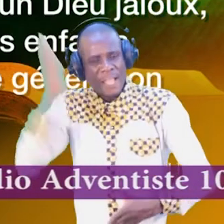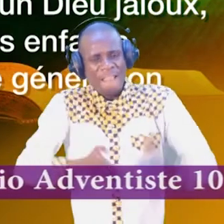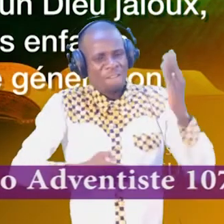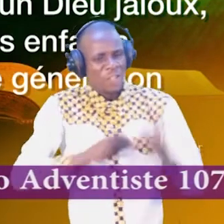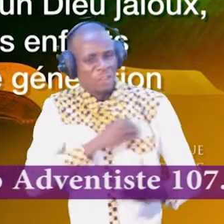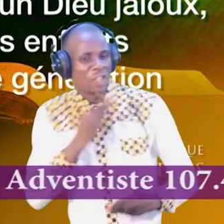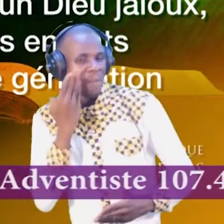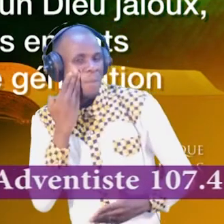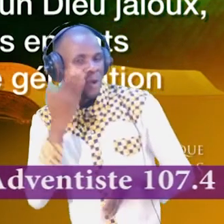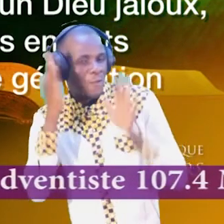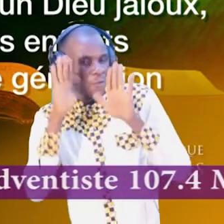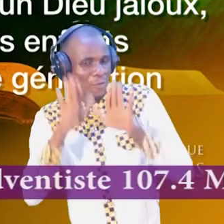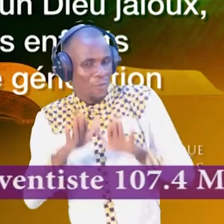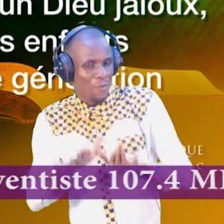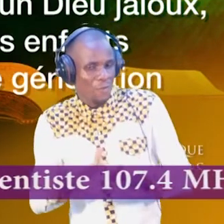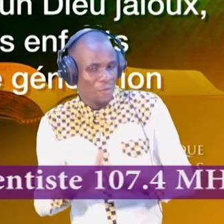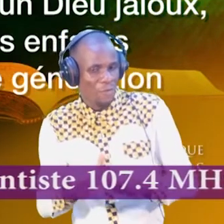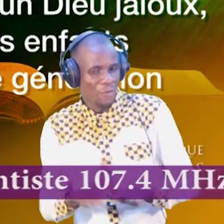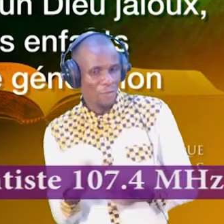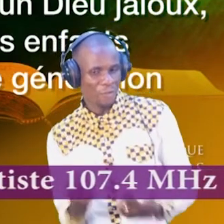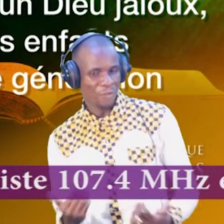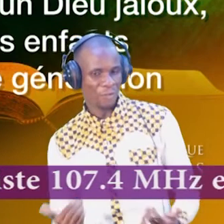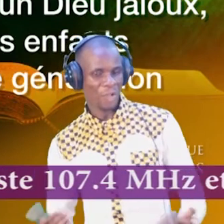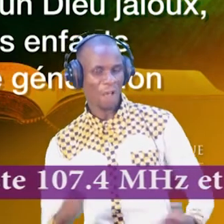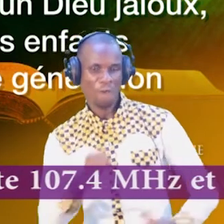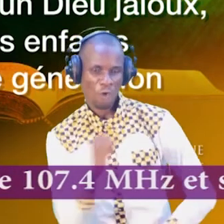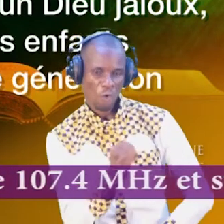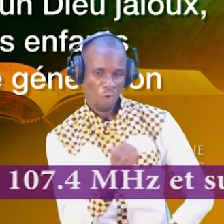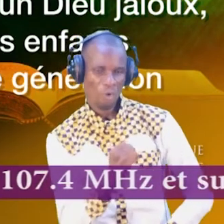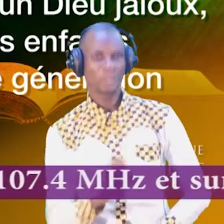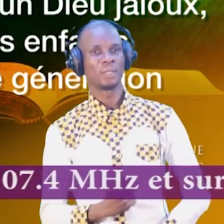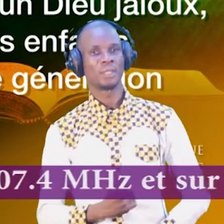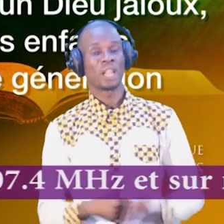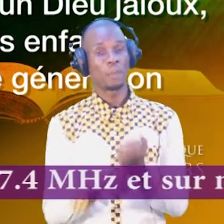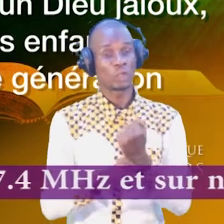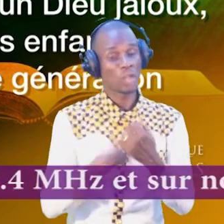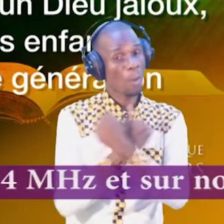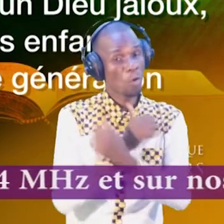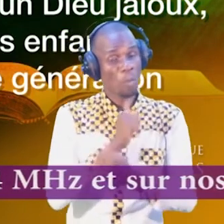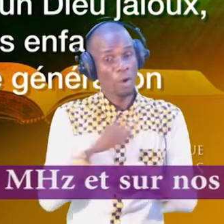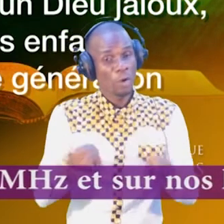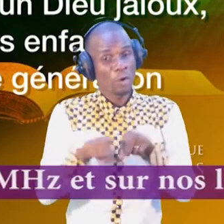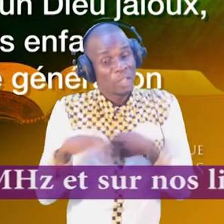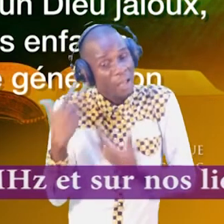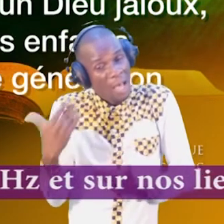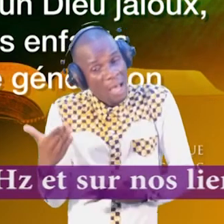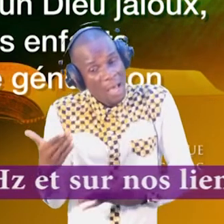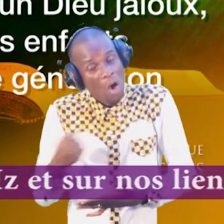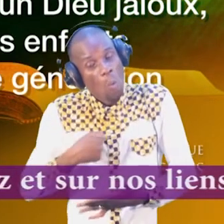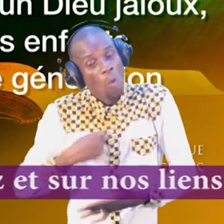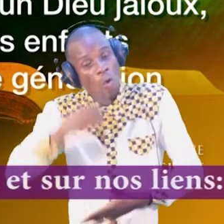yo, nazali Nzambe ya zuwa oyo apesaka etumbu mpo na masumu ya batata likolo ya